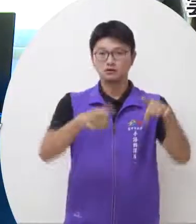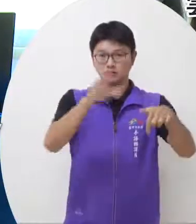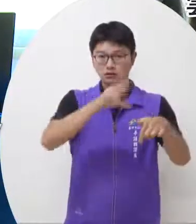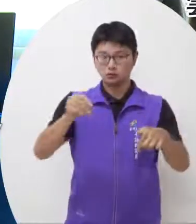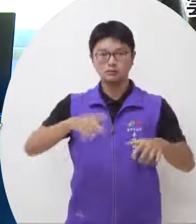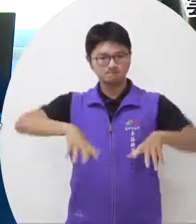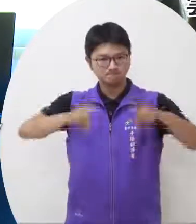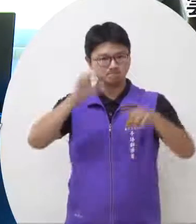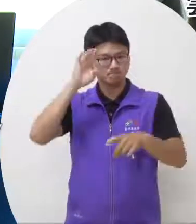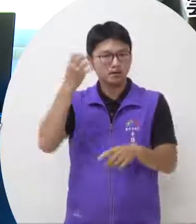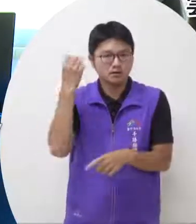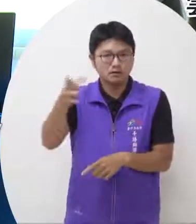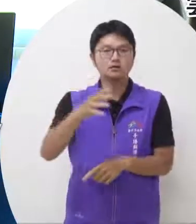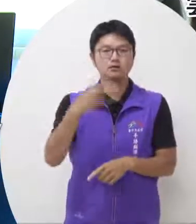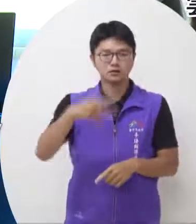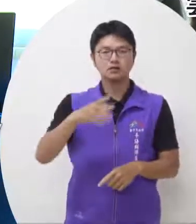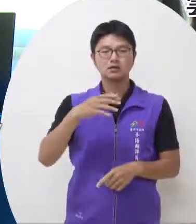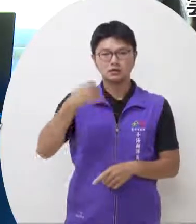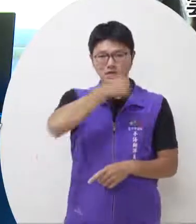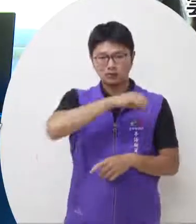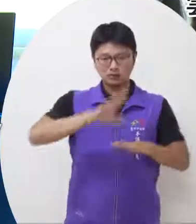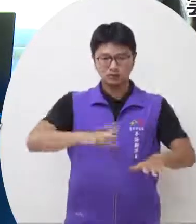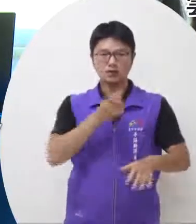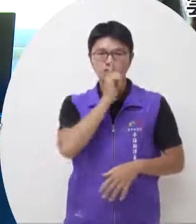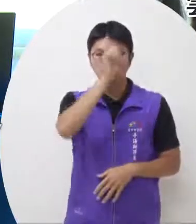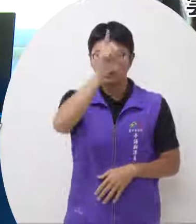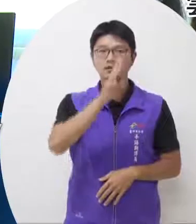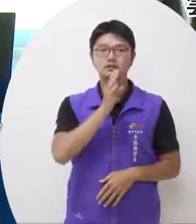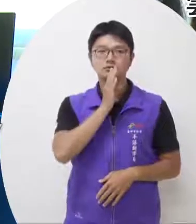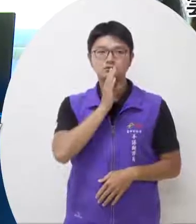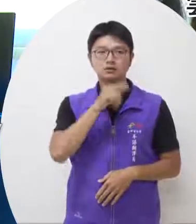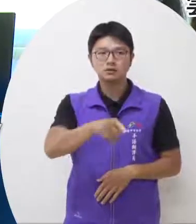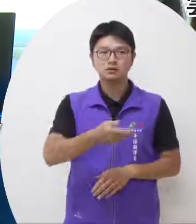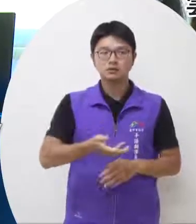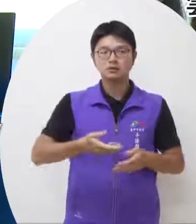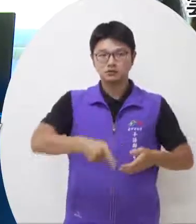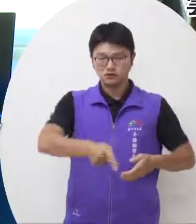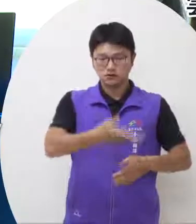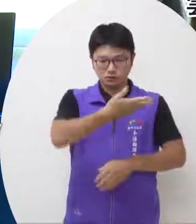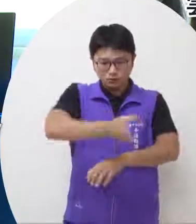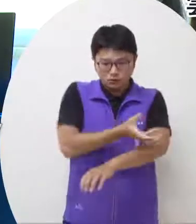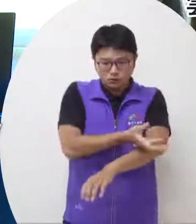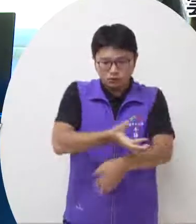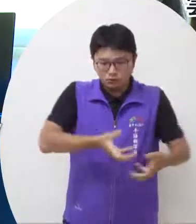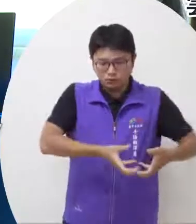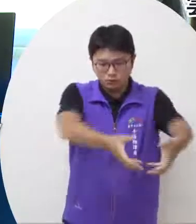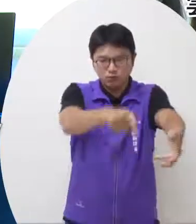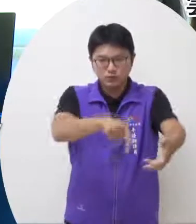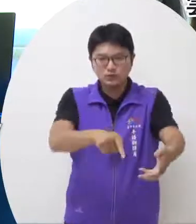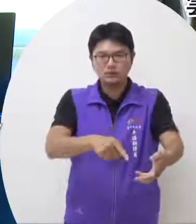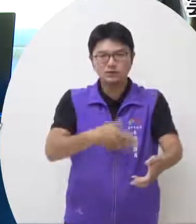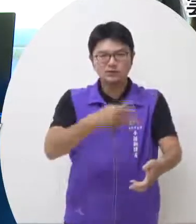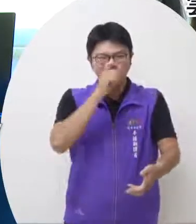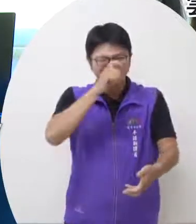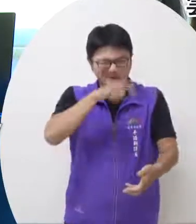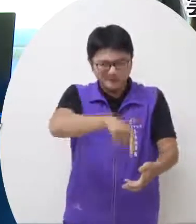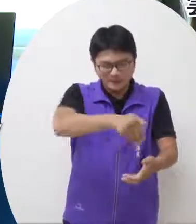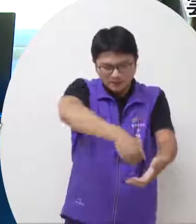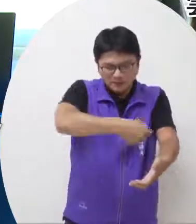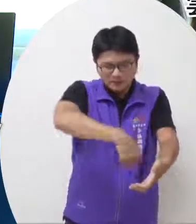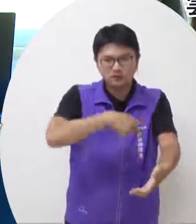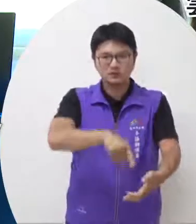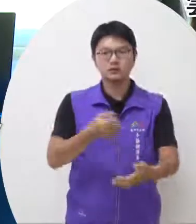而且目前仍旧是全国唯一的啊倒排孔盖清疏防灾义工队啊，这边很多里长应该都知道，我们志工队目前